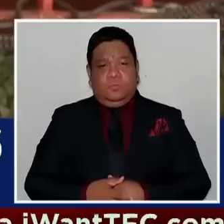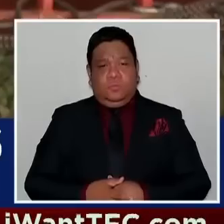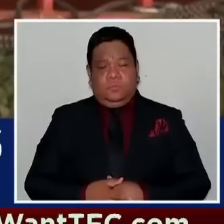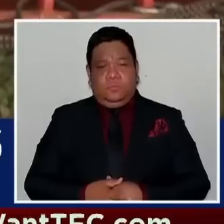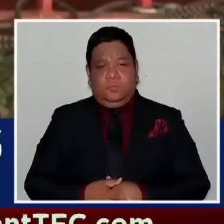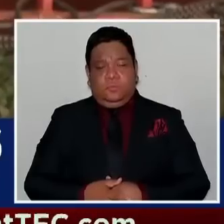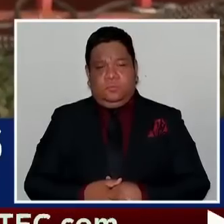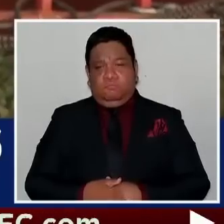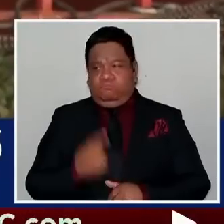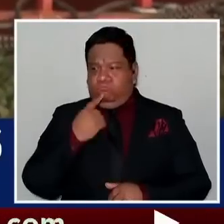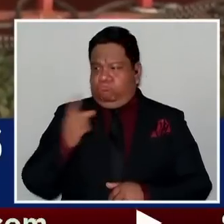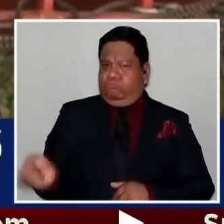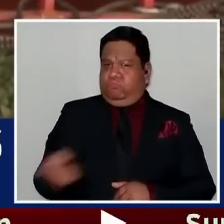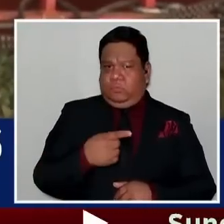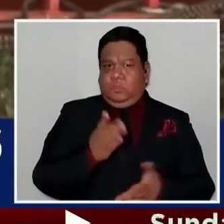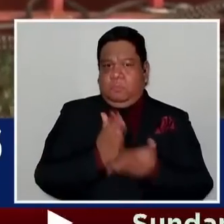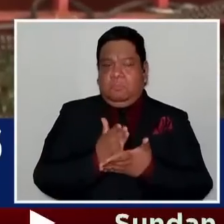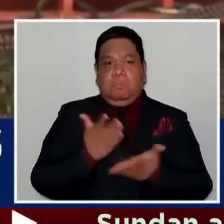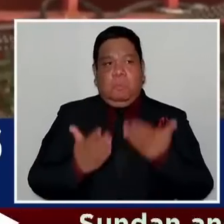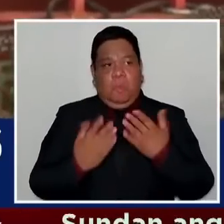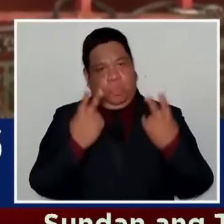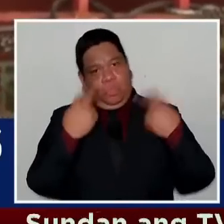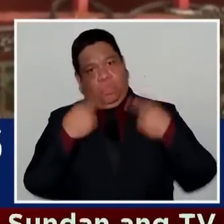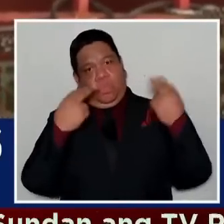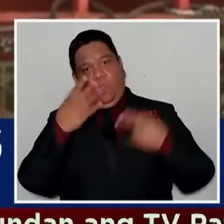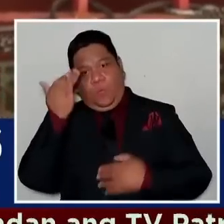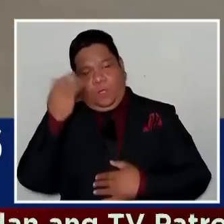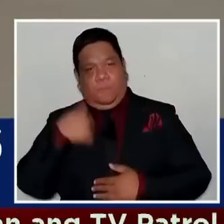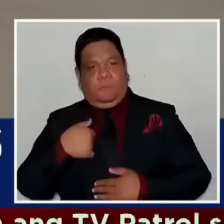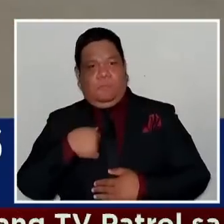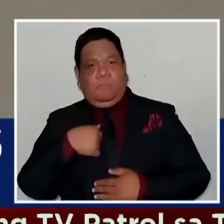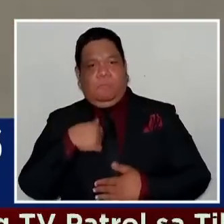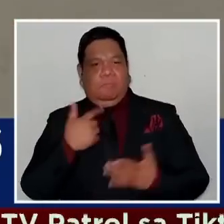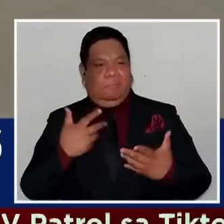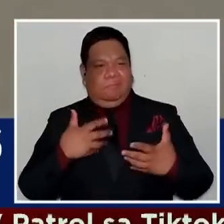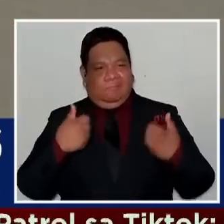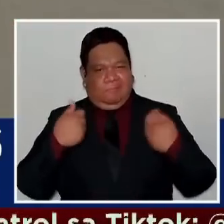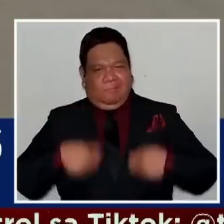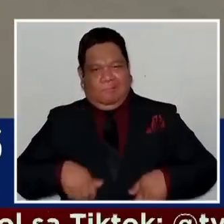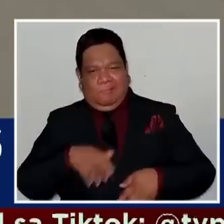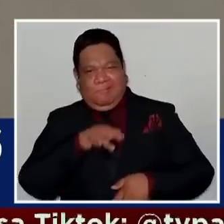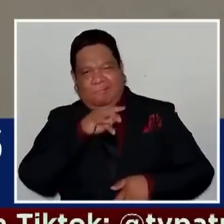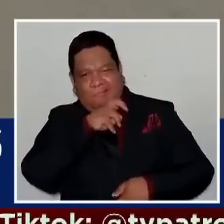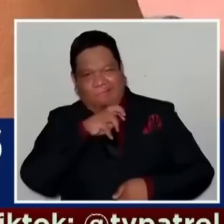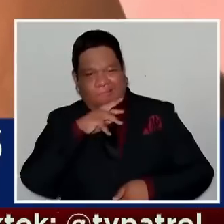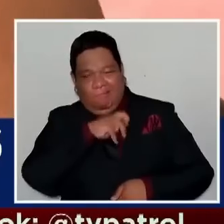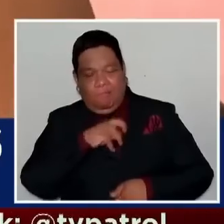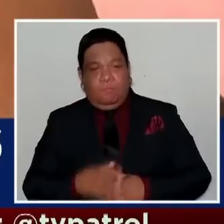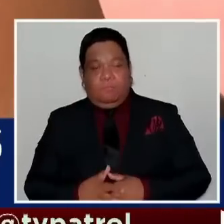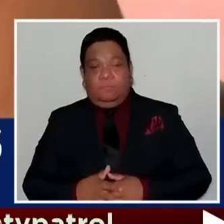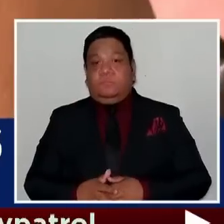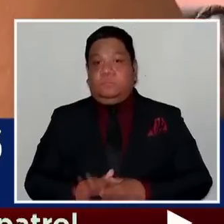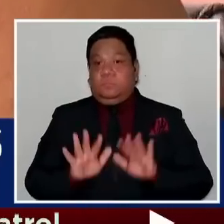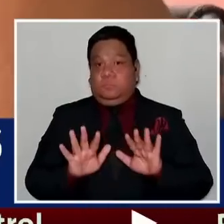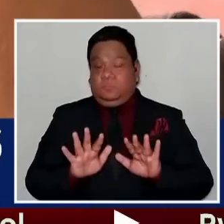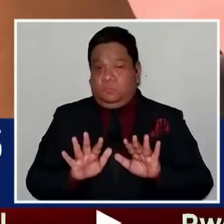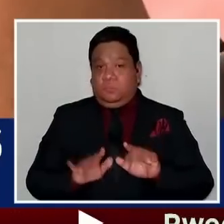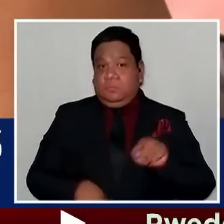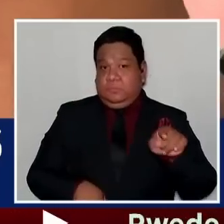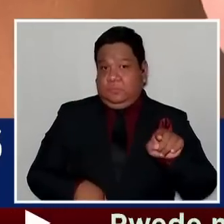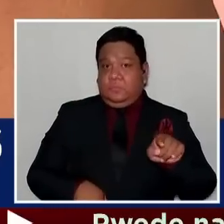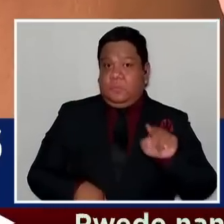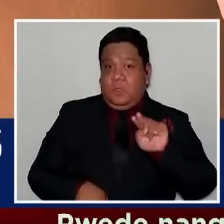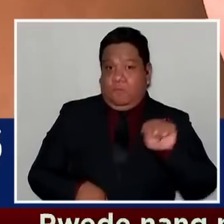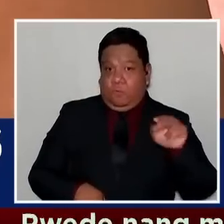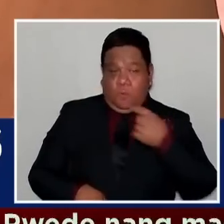akin. Siguro in-underestimate niya ako dahil sa itsura ko. Ang dungis ko po talaga nung... Pero sa bersyon naman ng enforcer, sinita lang niya ang pulis dahil